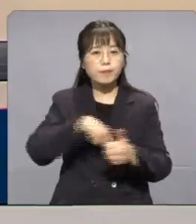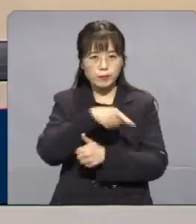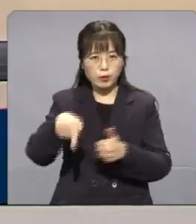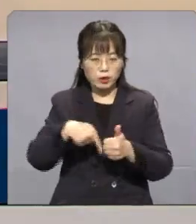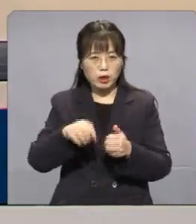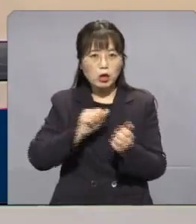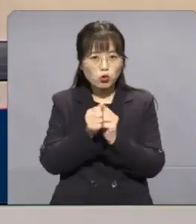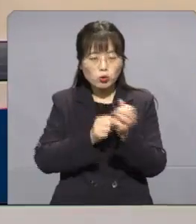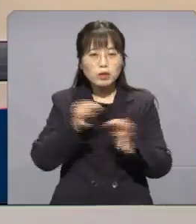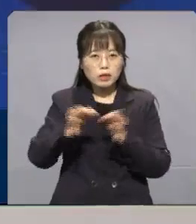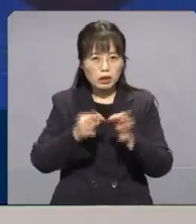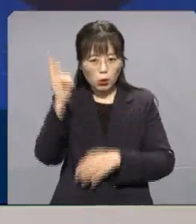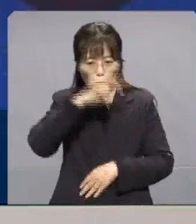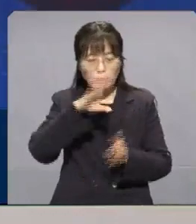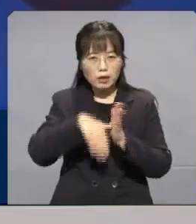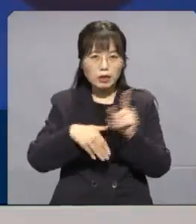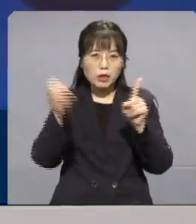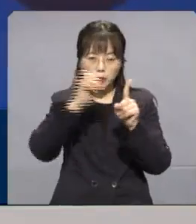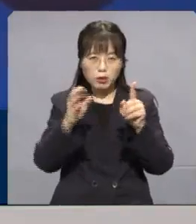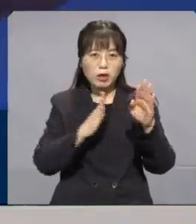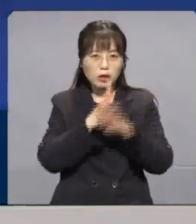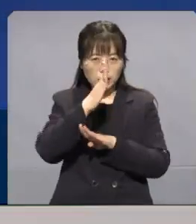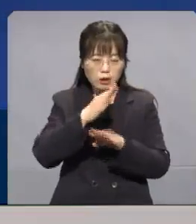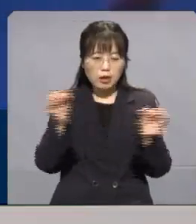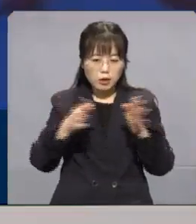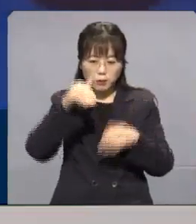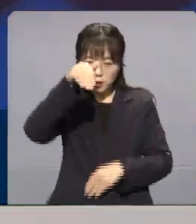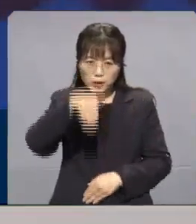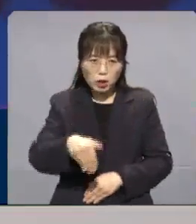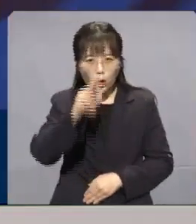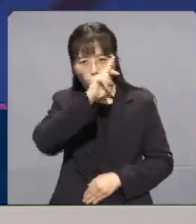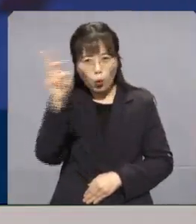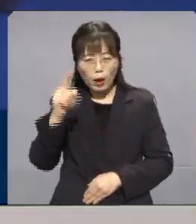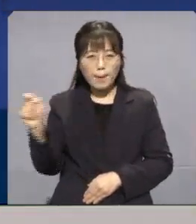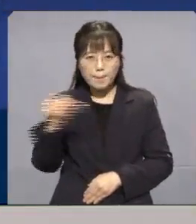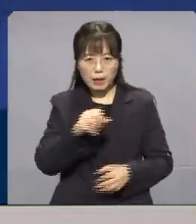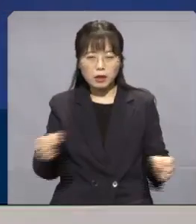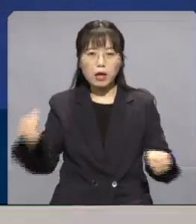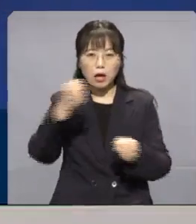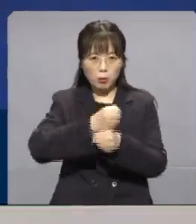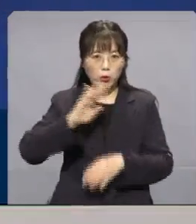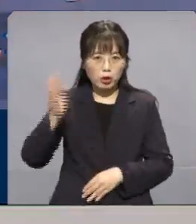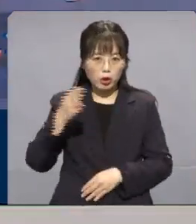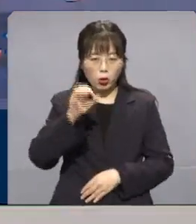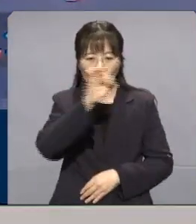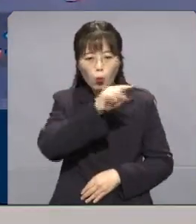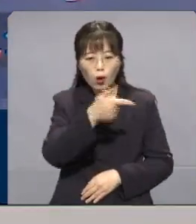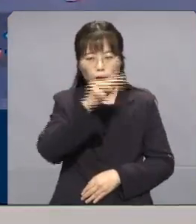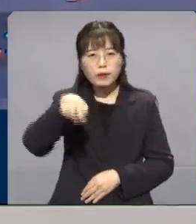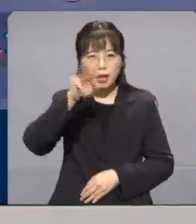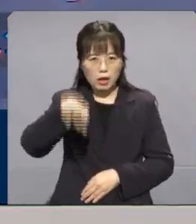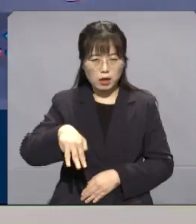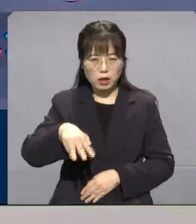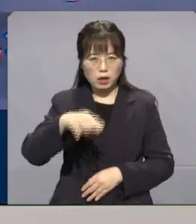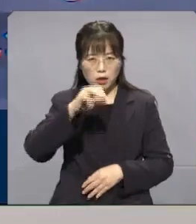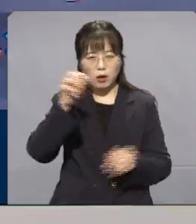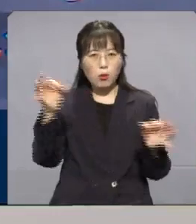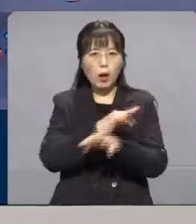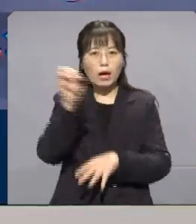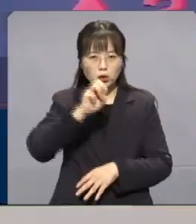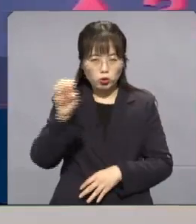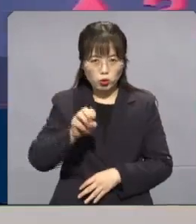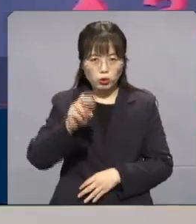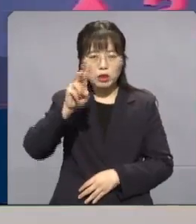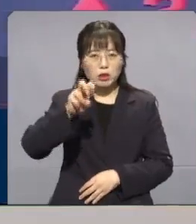주식 시장은 오전 한때 1% 넘게 잠시 내리다 오후 들어 빠르게 회복했고 원 달러 환율은 22원 넘게